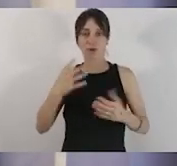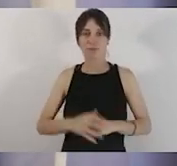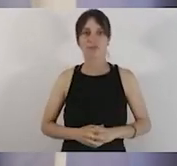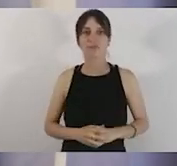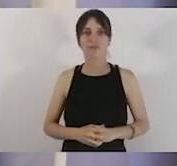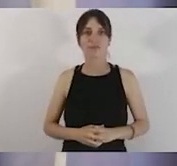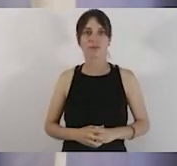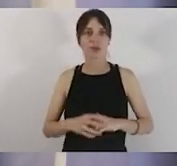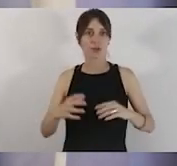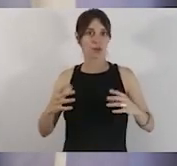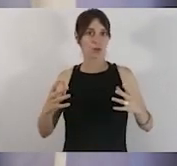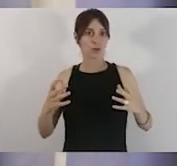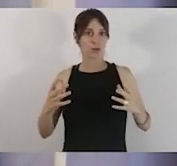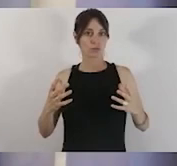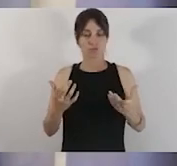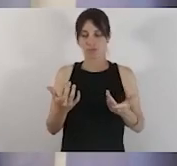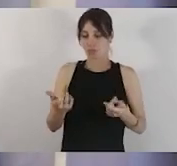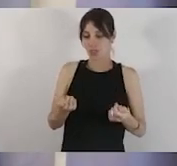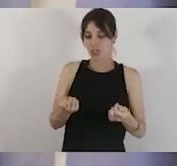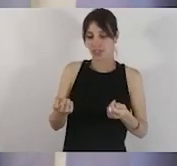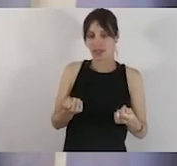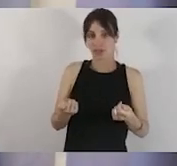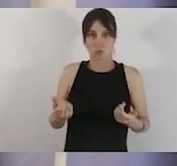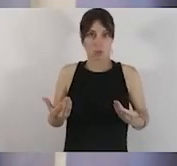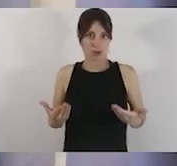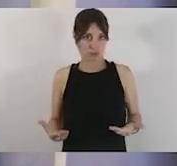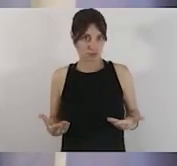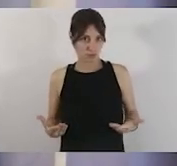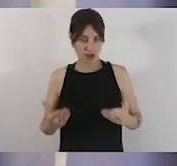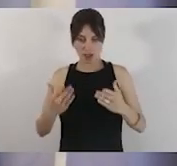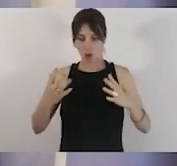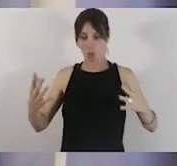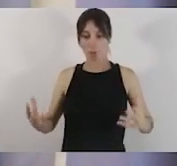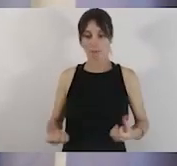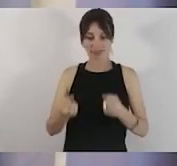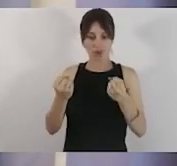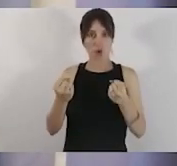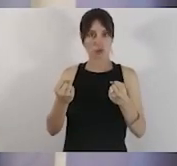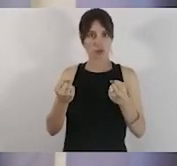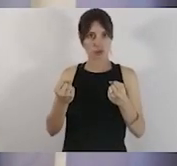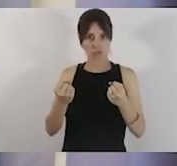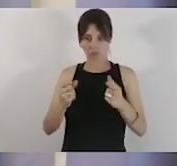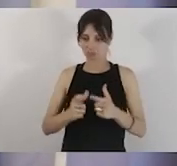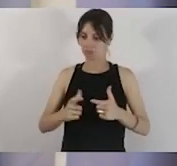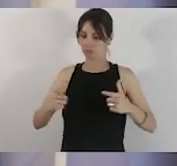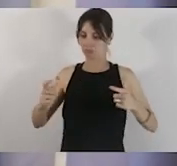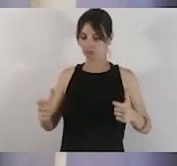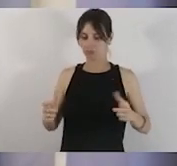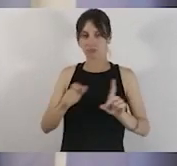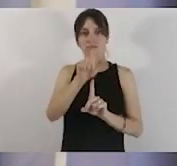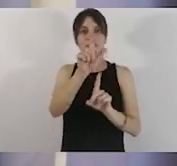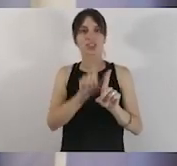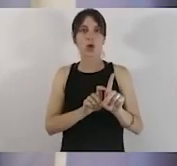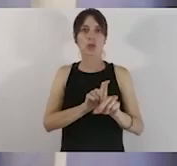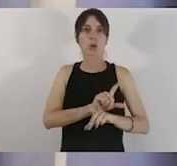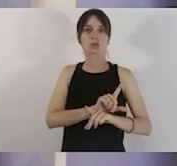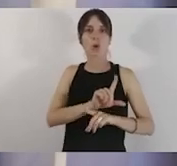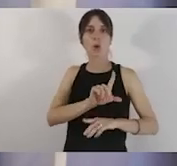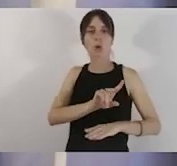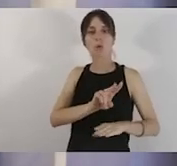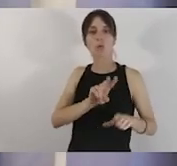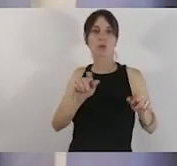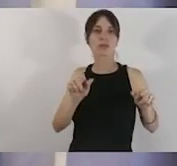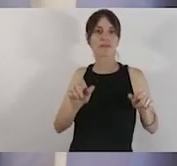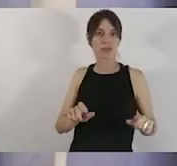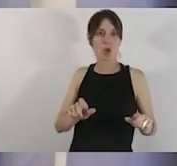fait de la gestion actuelle qui est faite par le Conservatoire du Littoral, le Parc National et la